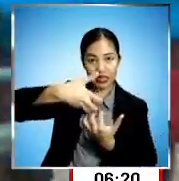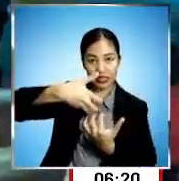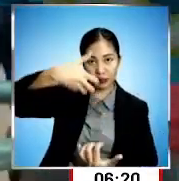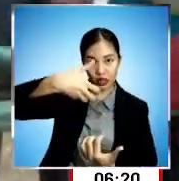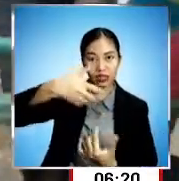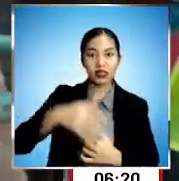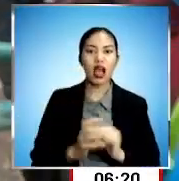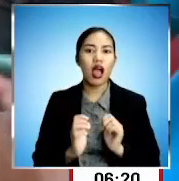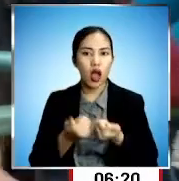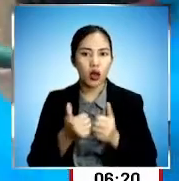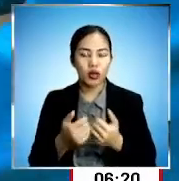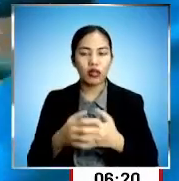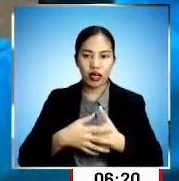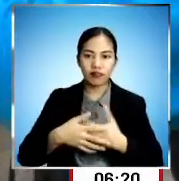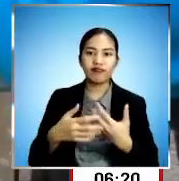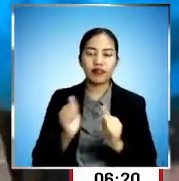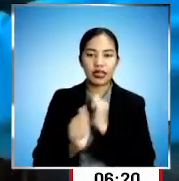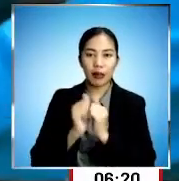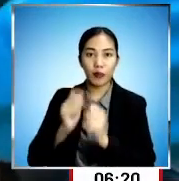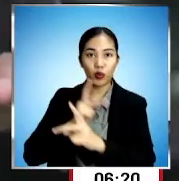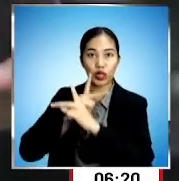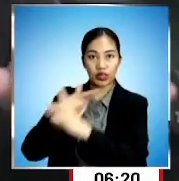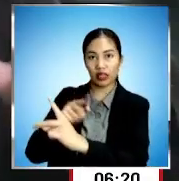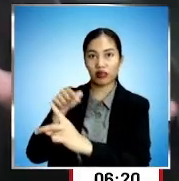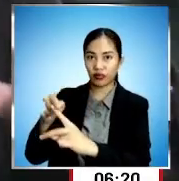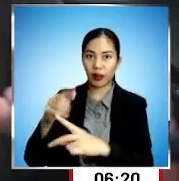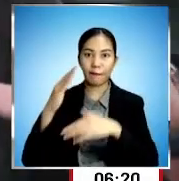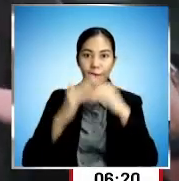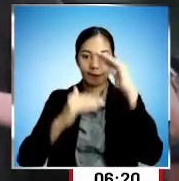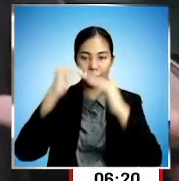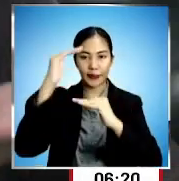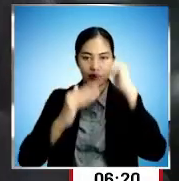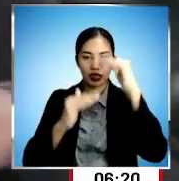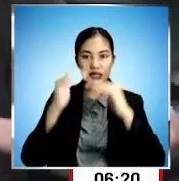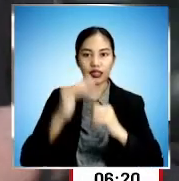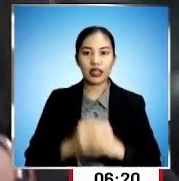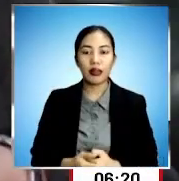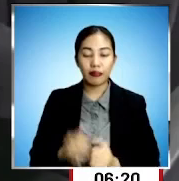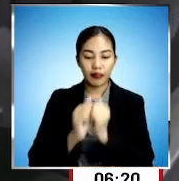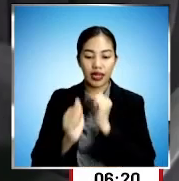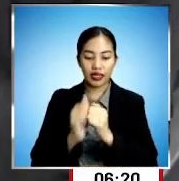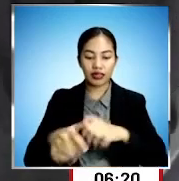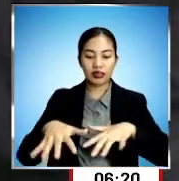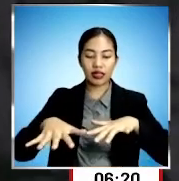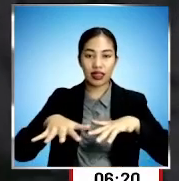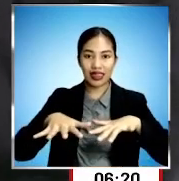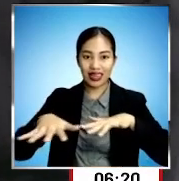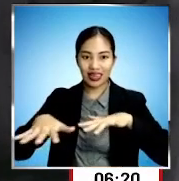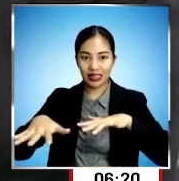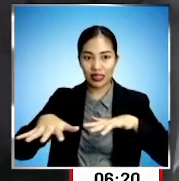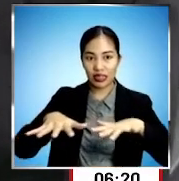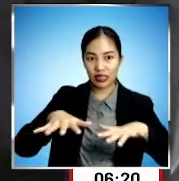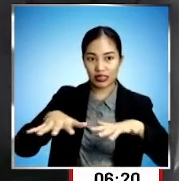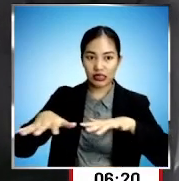of an earthquake, which is a lateral load, no? Yung pagtakbo ng lupa ng kaliwat kanan. Ito rin daw ang nakikita